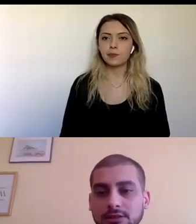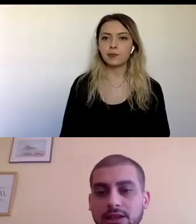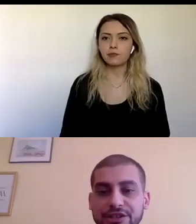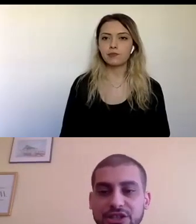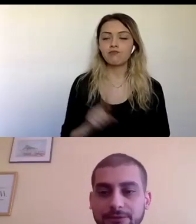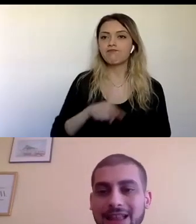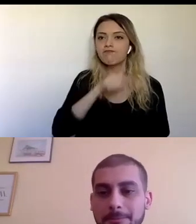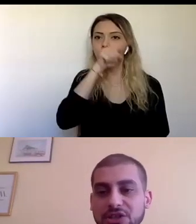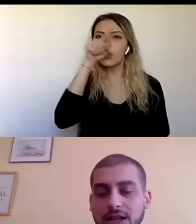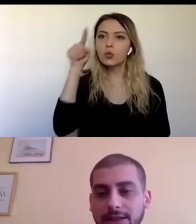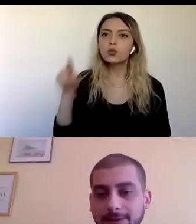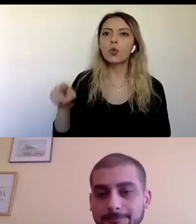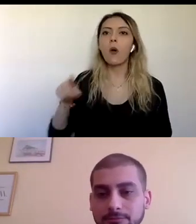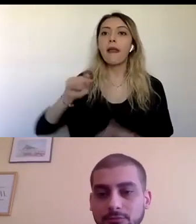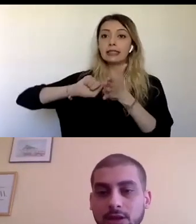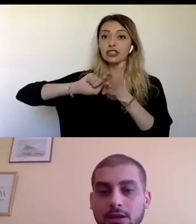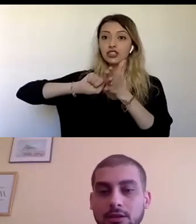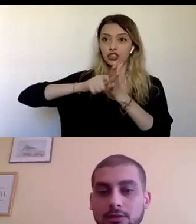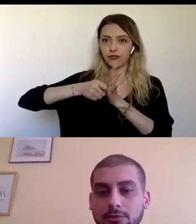Ardından şifrelenmiş halde